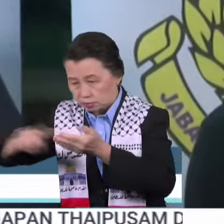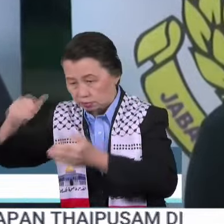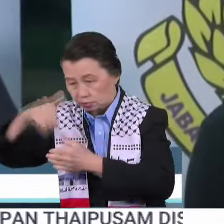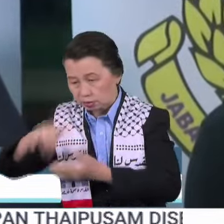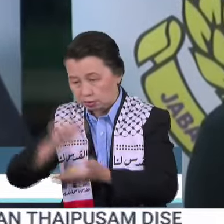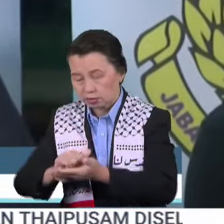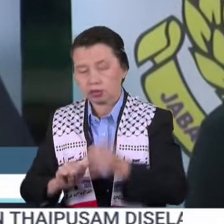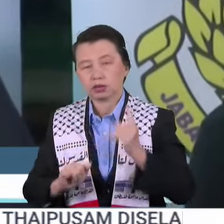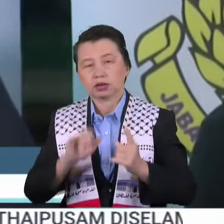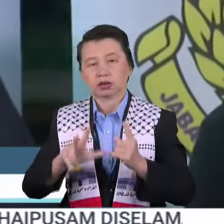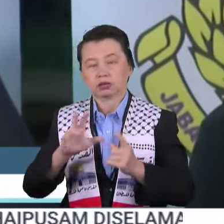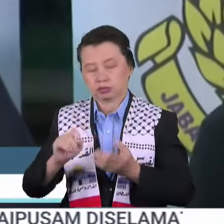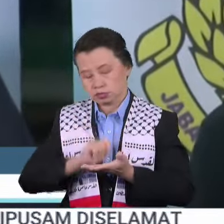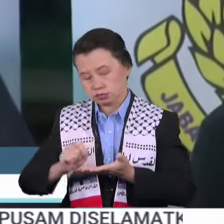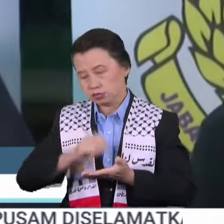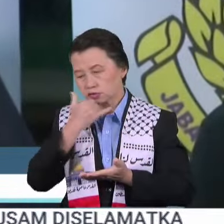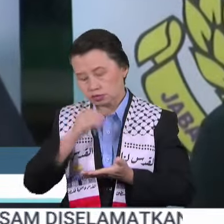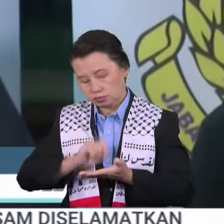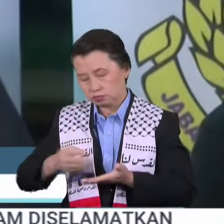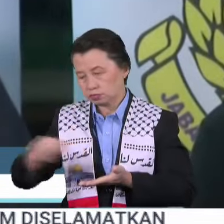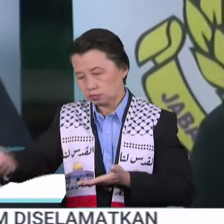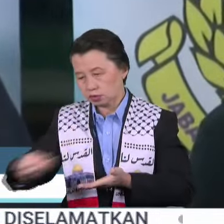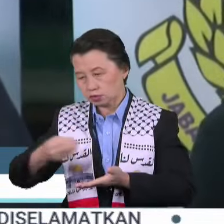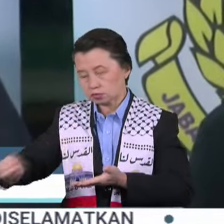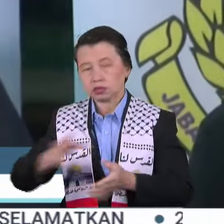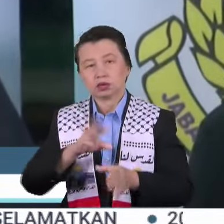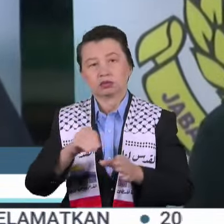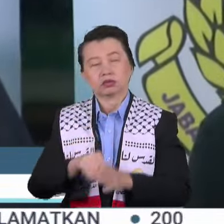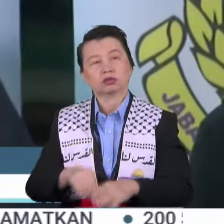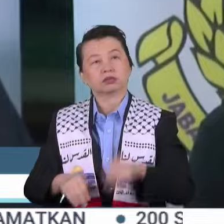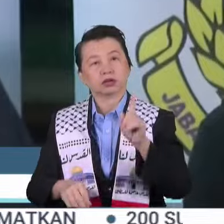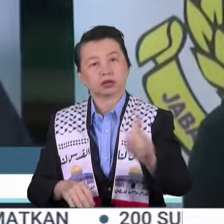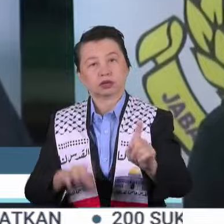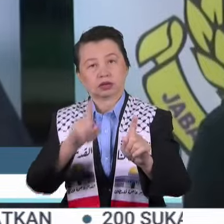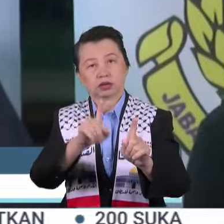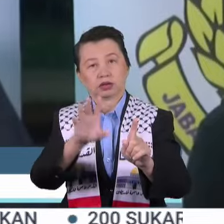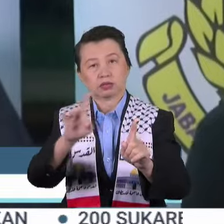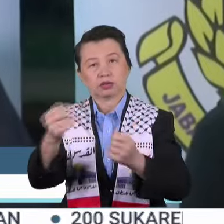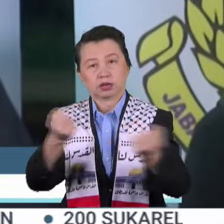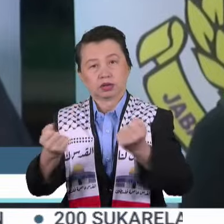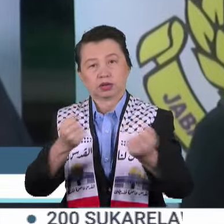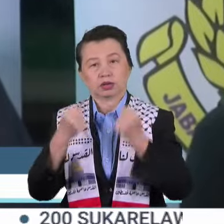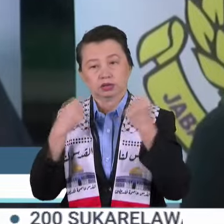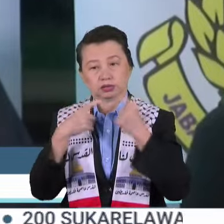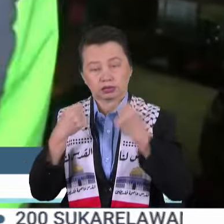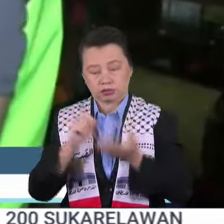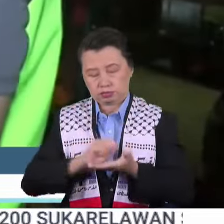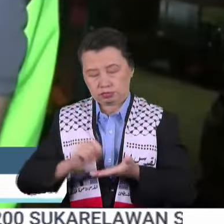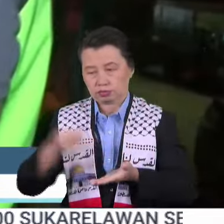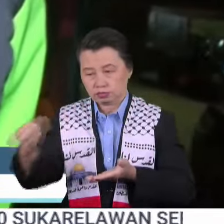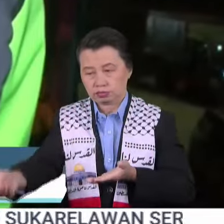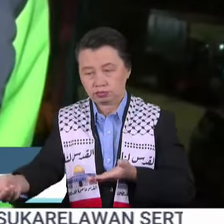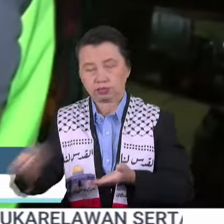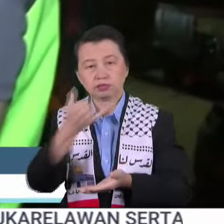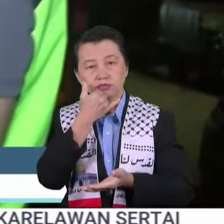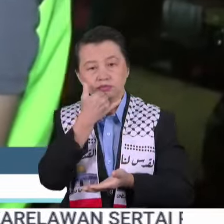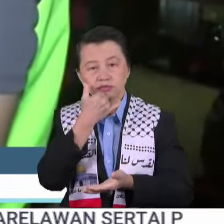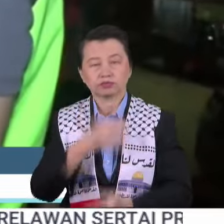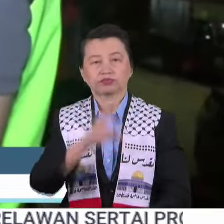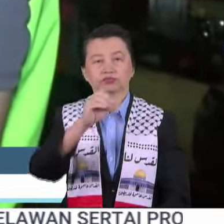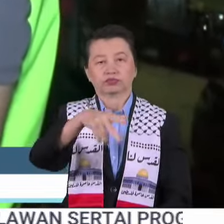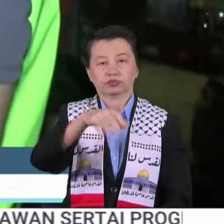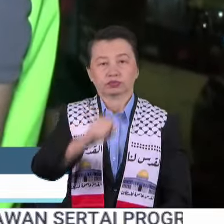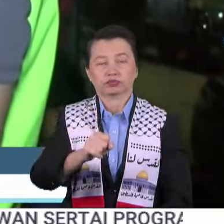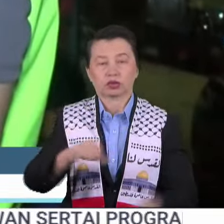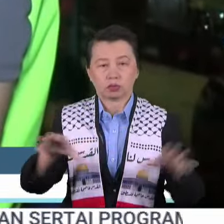ini, 132 diambil tindakan di mana melibatkan 118 buah kenderaan bersendirian diambil tindakan. Ops